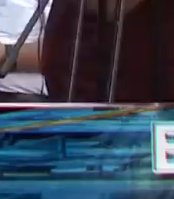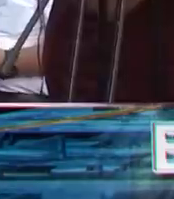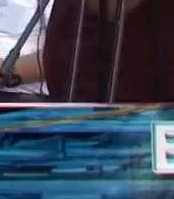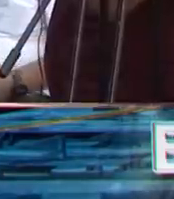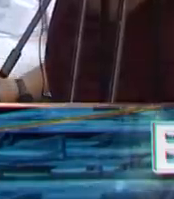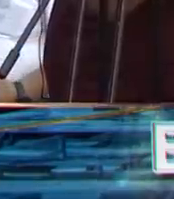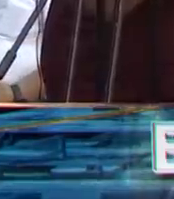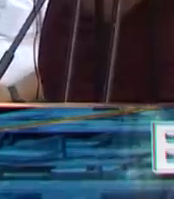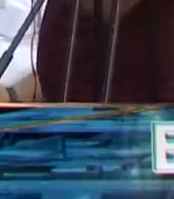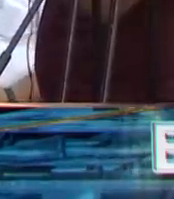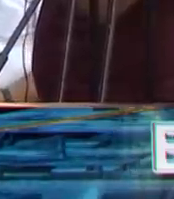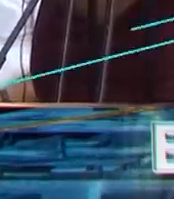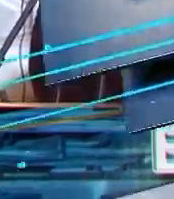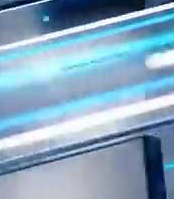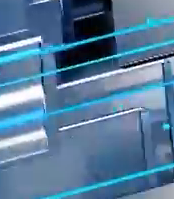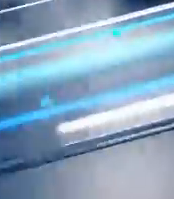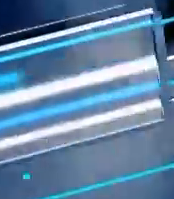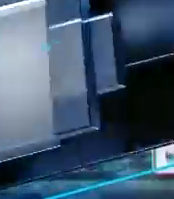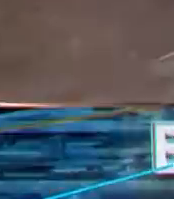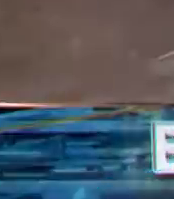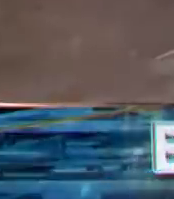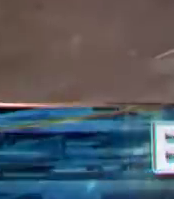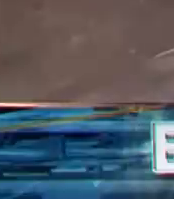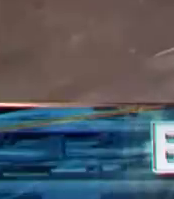бүгін Амандық Баталов баспасөз брифингіне.